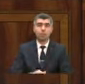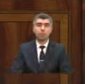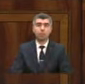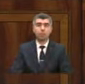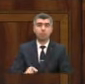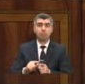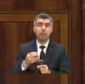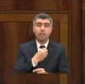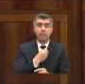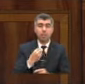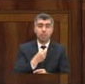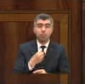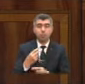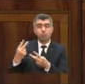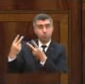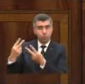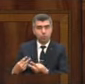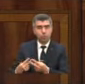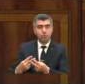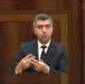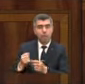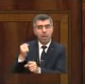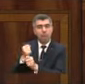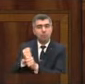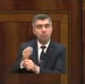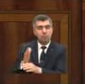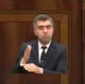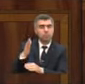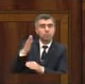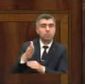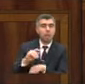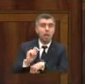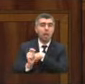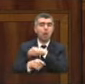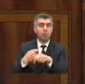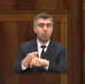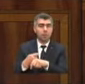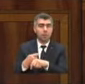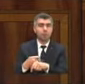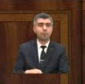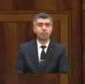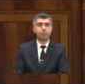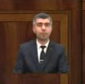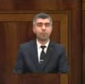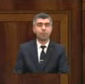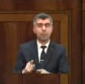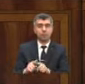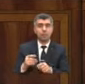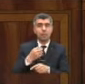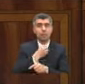نشجعوا الأطباء باش يشتغلوا في المناطق النائية بطرق تحفيزية. راه واخا كتكون البنية